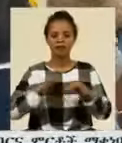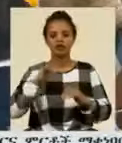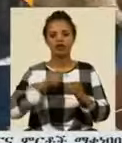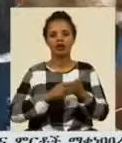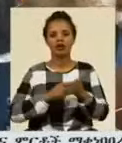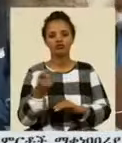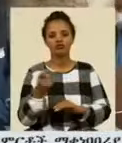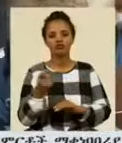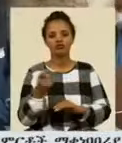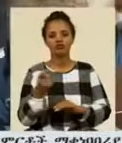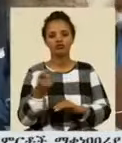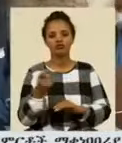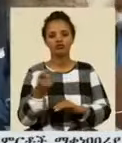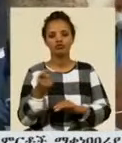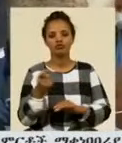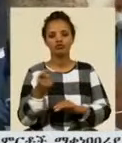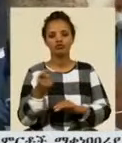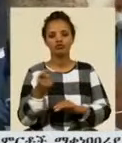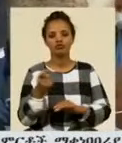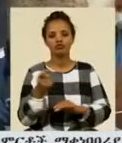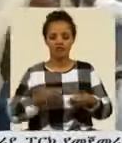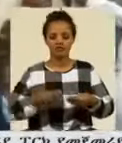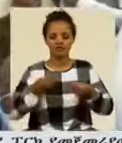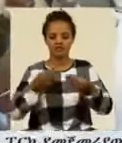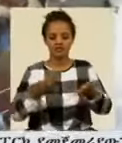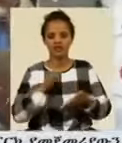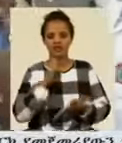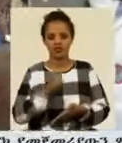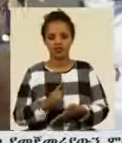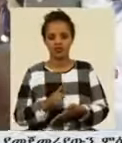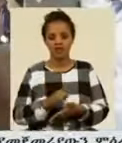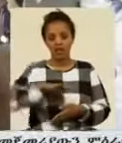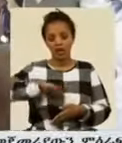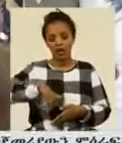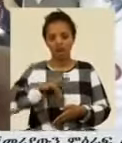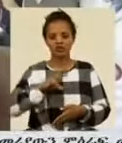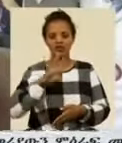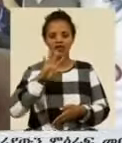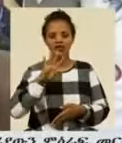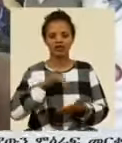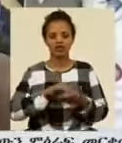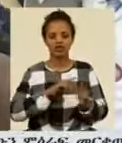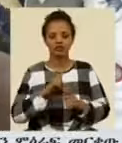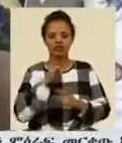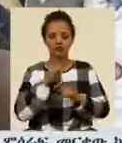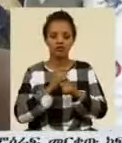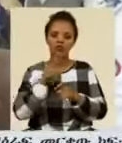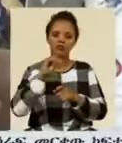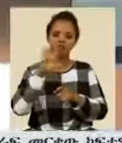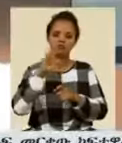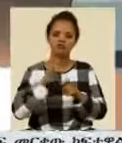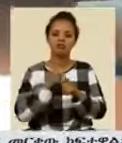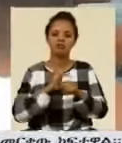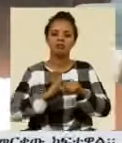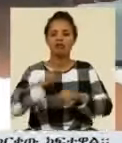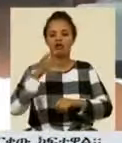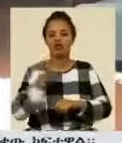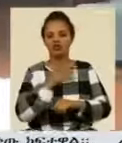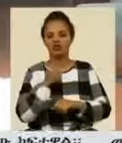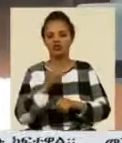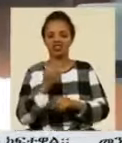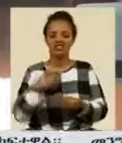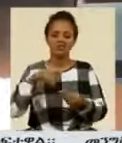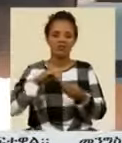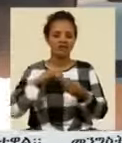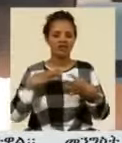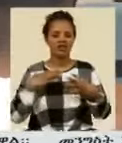ለሆኑ 64 ሺህ የጤና ባለሙያዎች የሚሰጥ ነው። የተቀረው 64 ሺህ ደግሞ እድሜያቸው ከ55 ዓመት በላይ ለሆኑና ተጓዳኝ